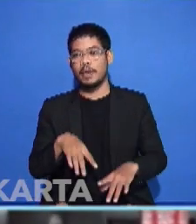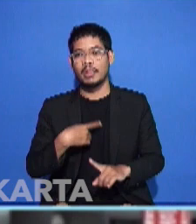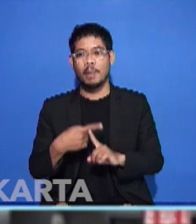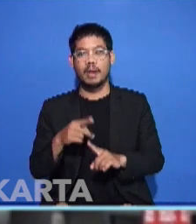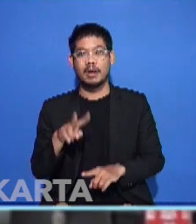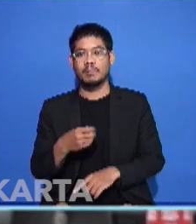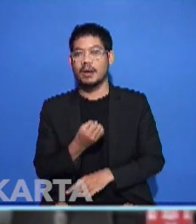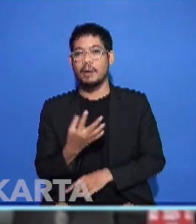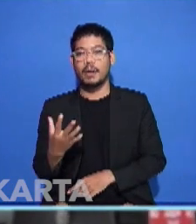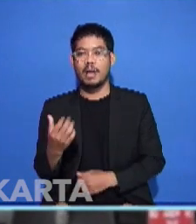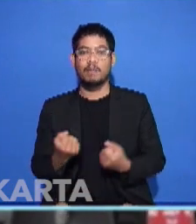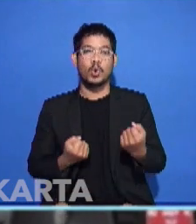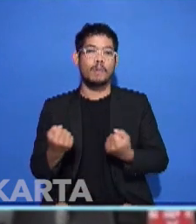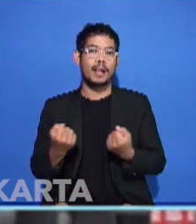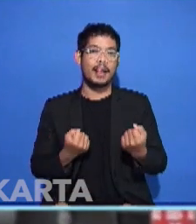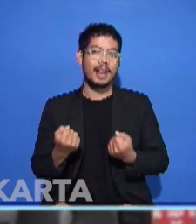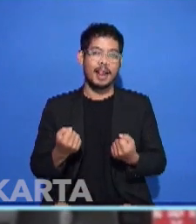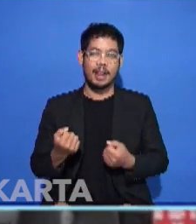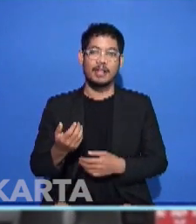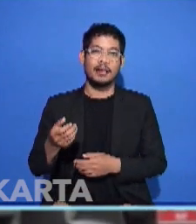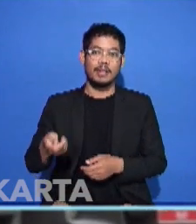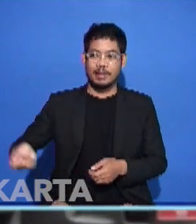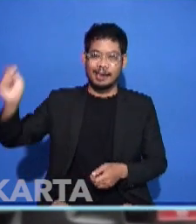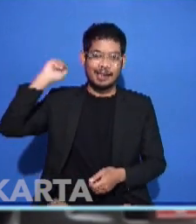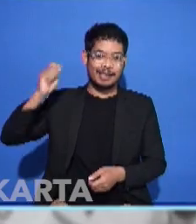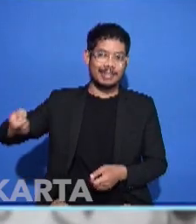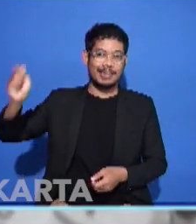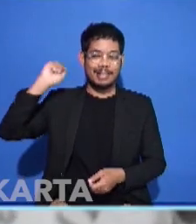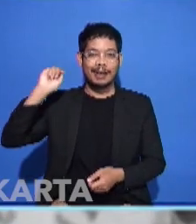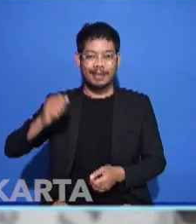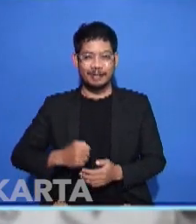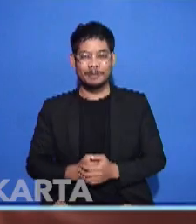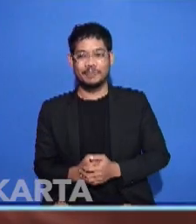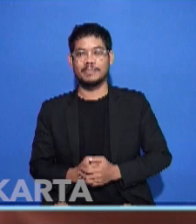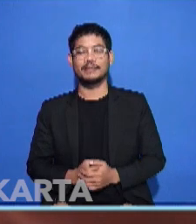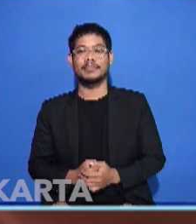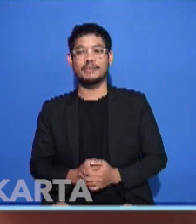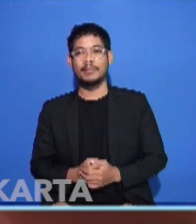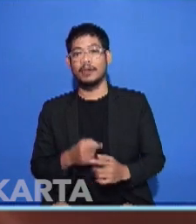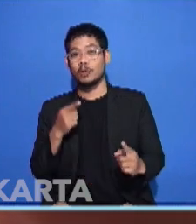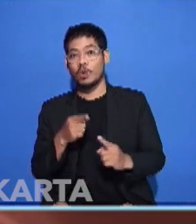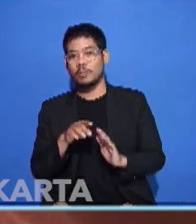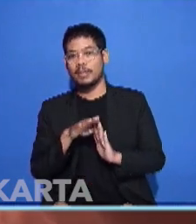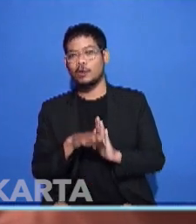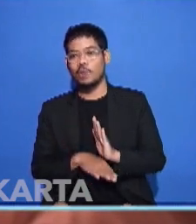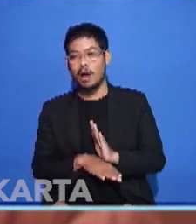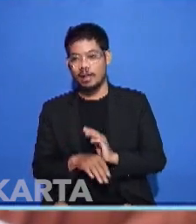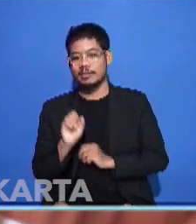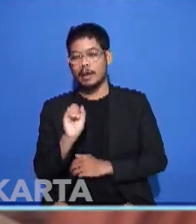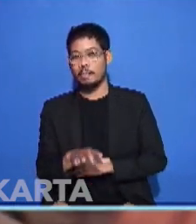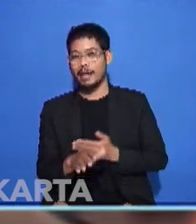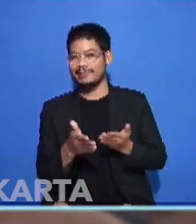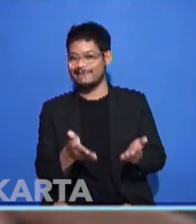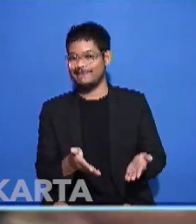unit Armada pengangkutan sampah guna mendukung program Jogja Zero sampah anorganik demikian Anisa Rahayu dan Agung